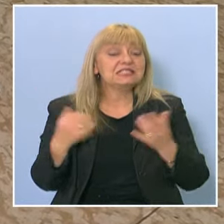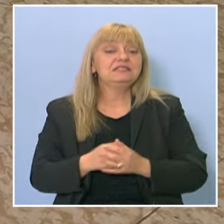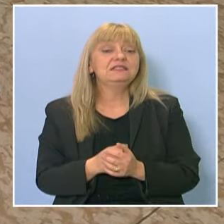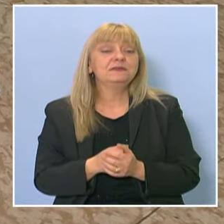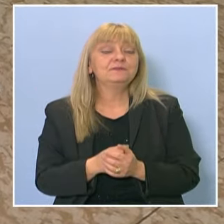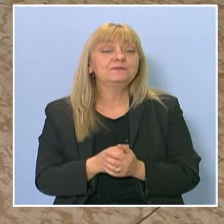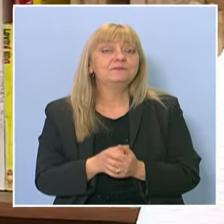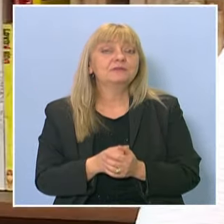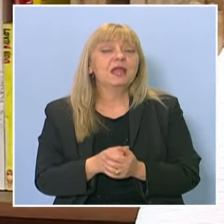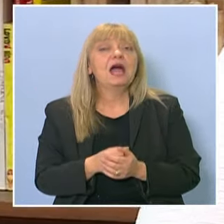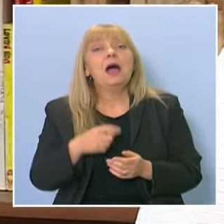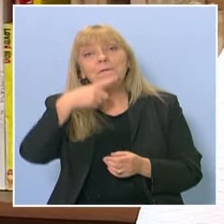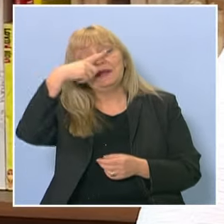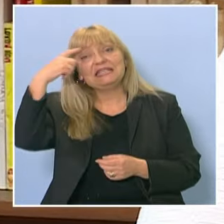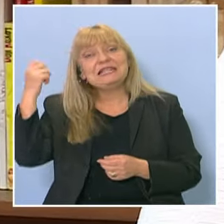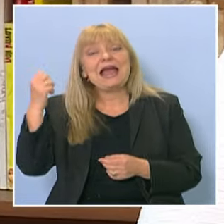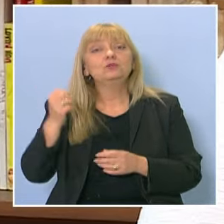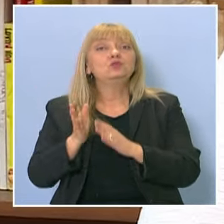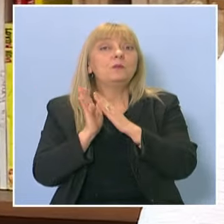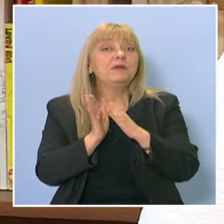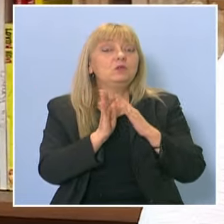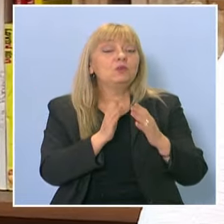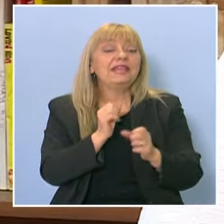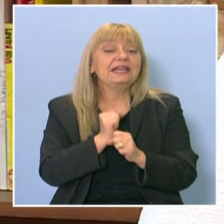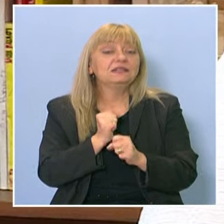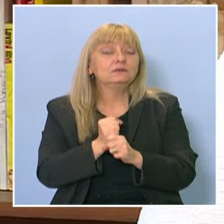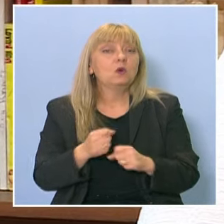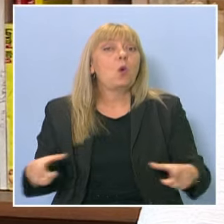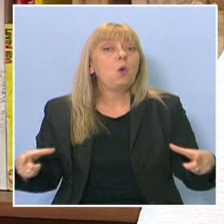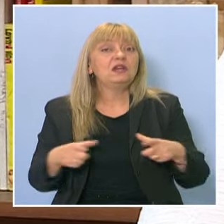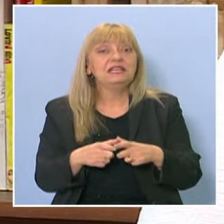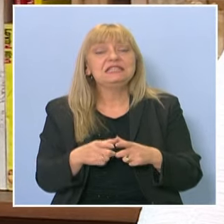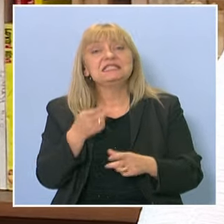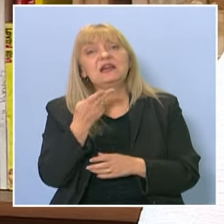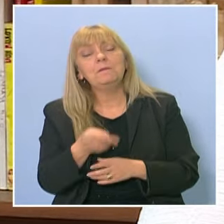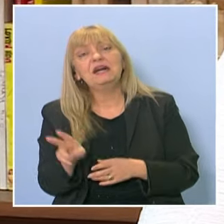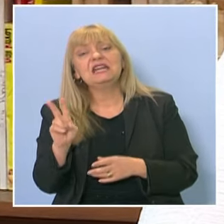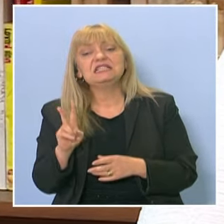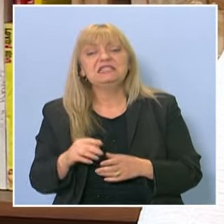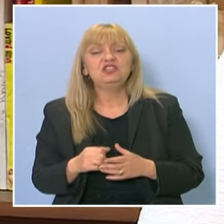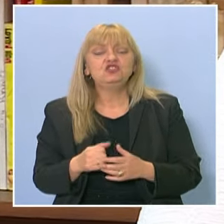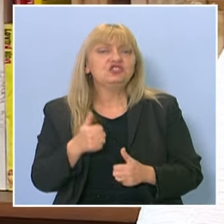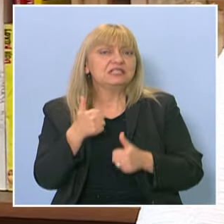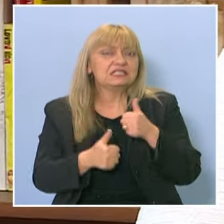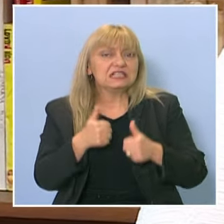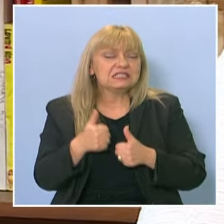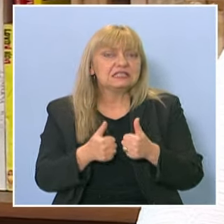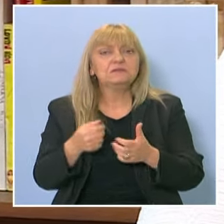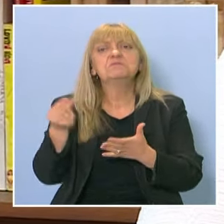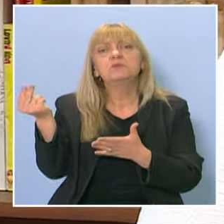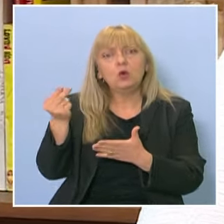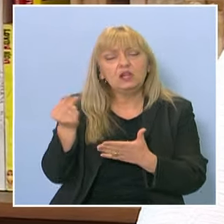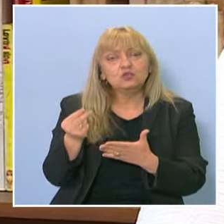през лятото библиотеката работи и организирам различни състезания по